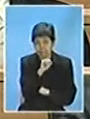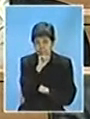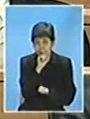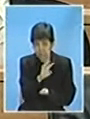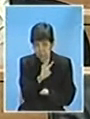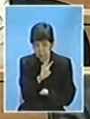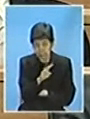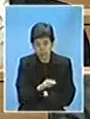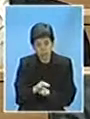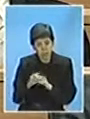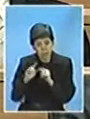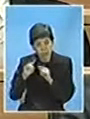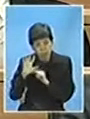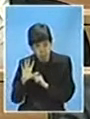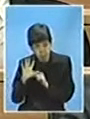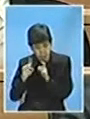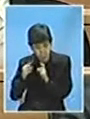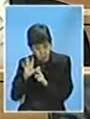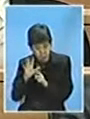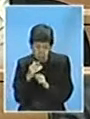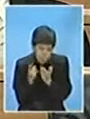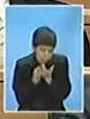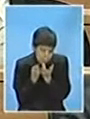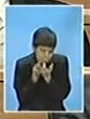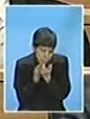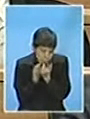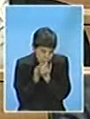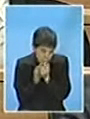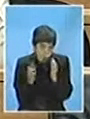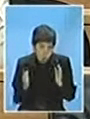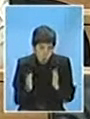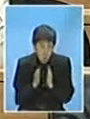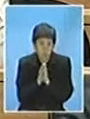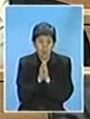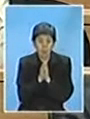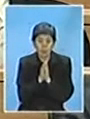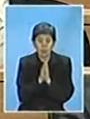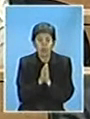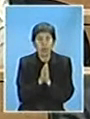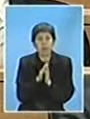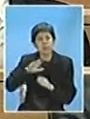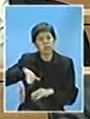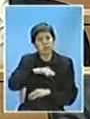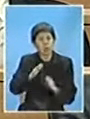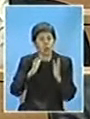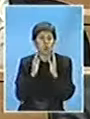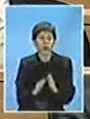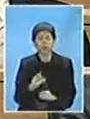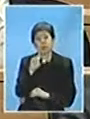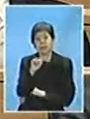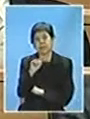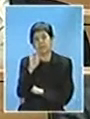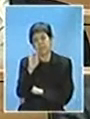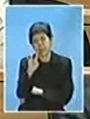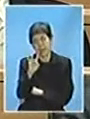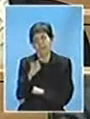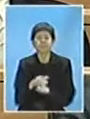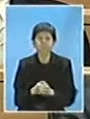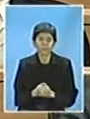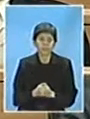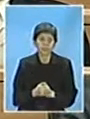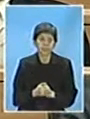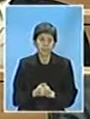ะพอในวงเล็บ5ผมก็รวมกันเนี่ยก็ได้14ทั้งหมดเป็น28นะครับก็บางที